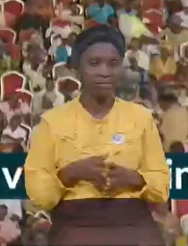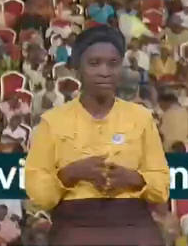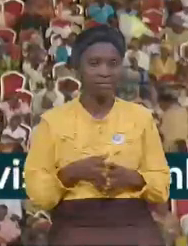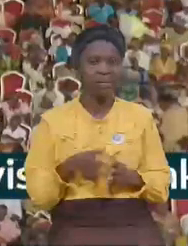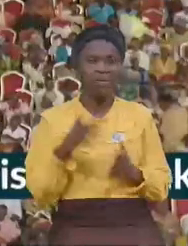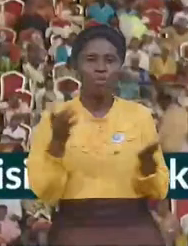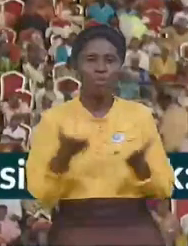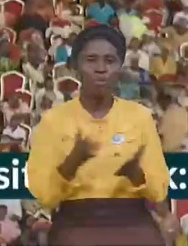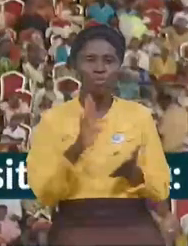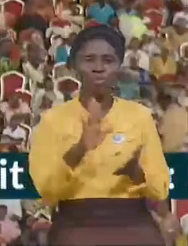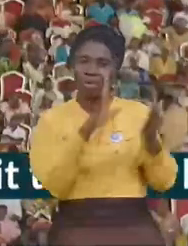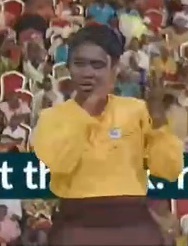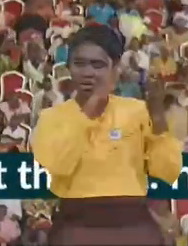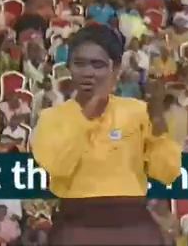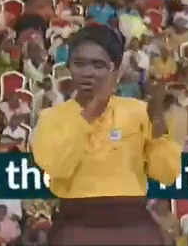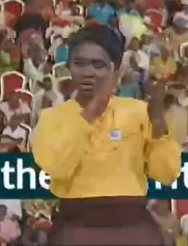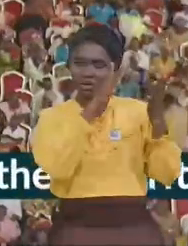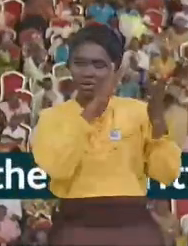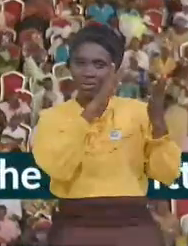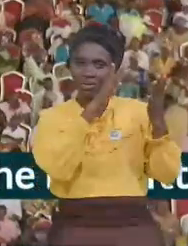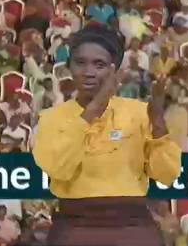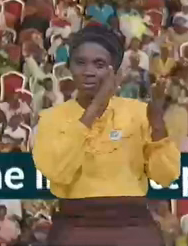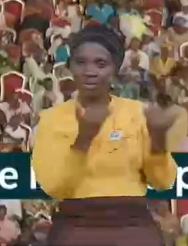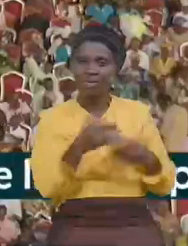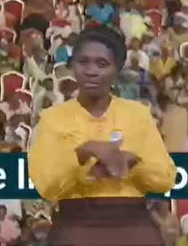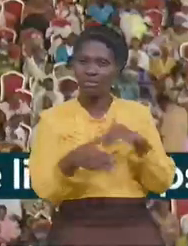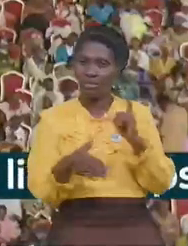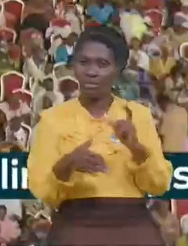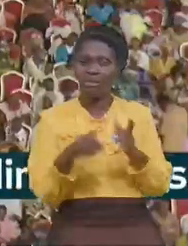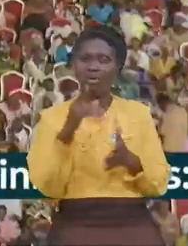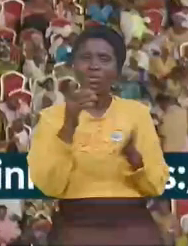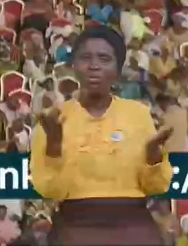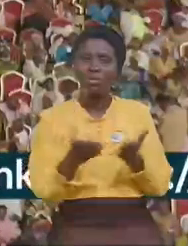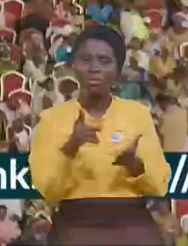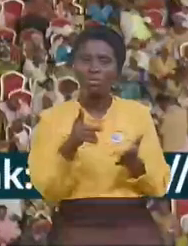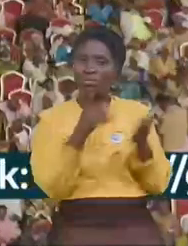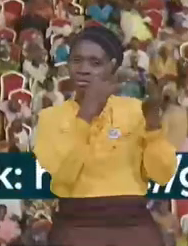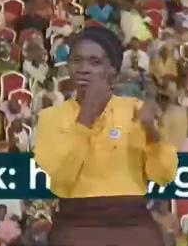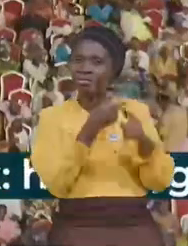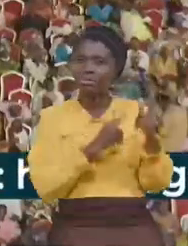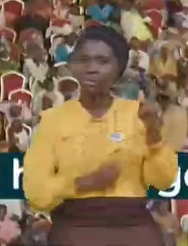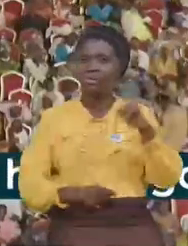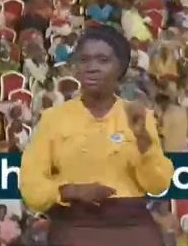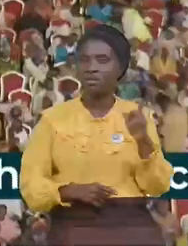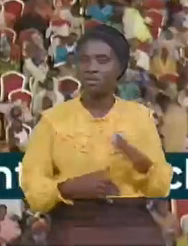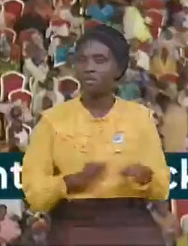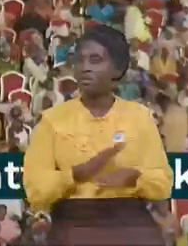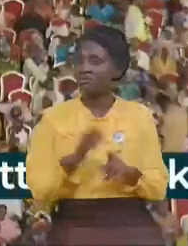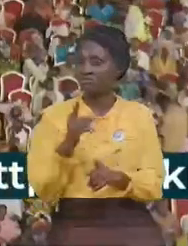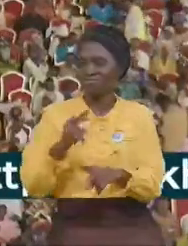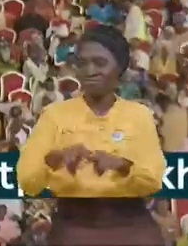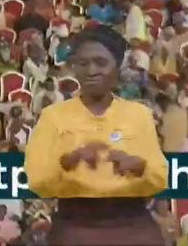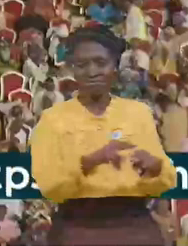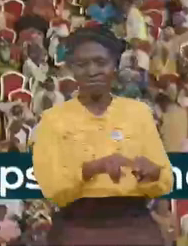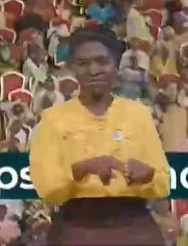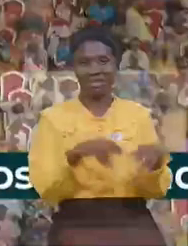est votre attente ce soir? Qu'est-ce que vous aimeriez recevoir du Seigneur? Ne soyez